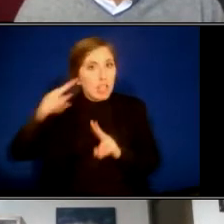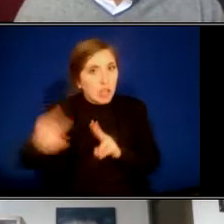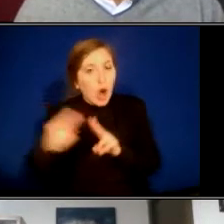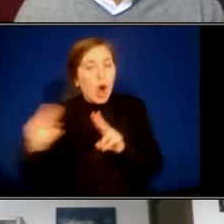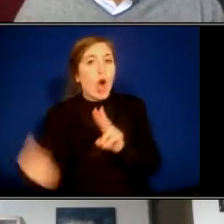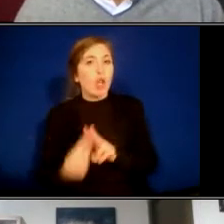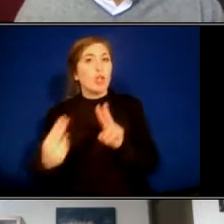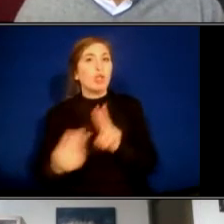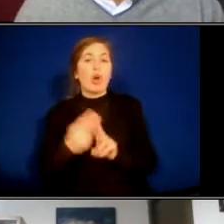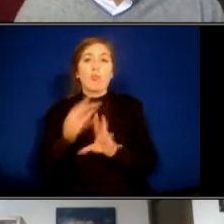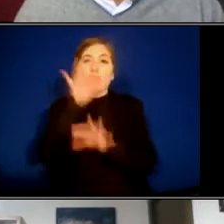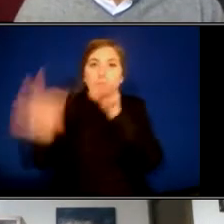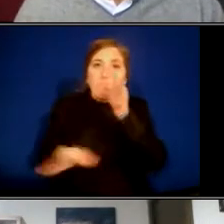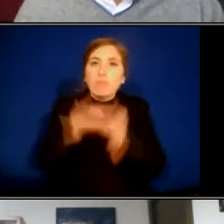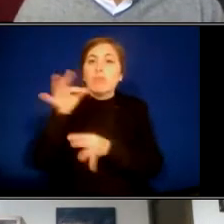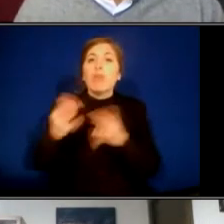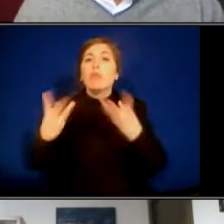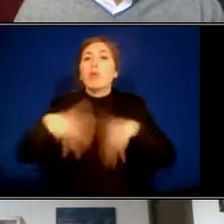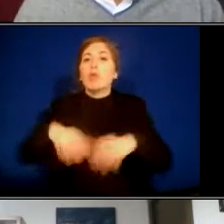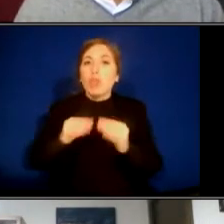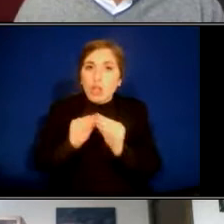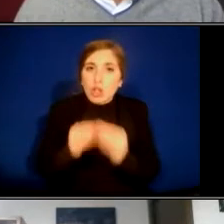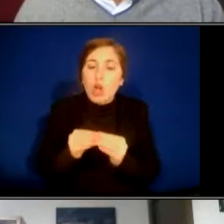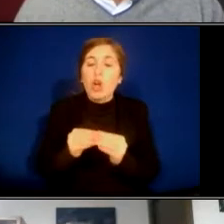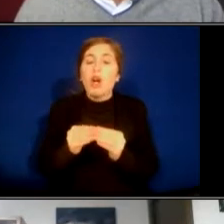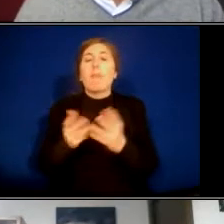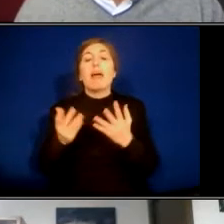gli stiamo spiegando un po' come funziona